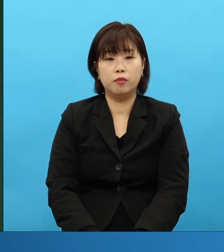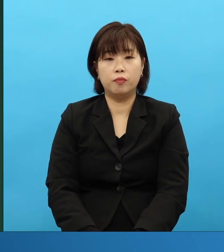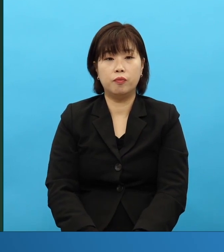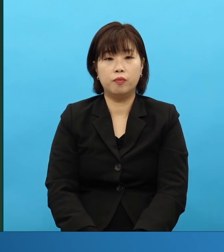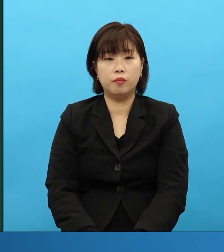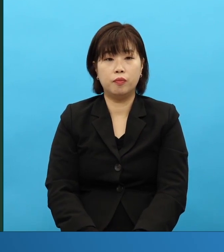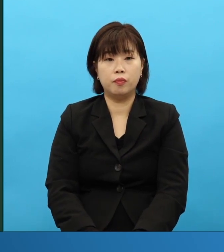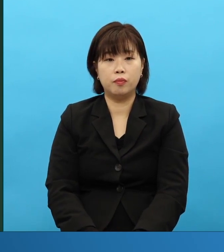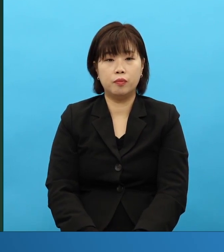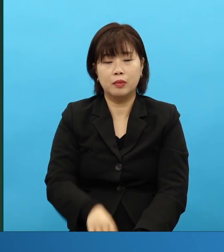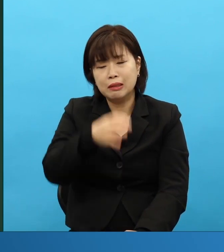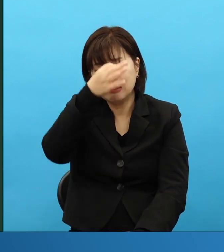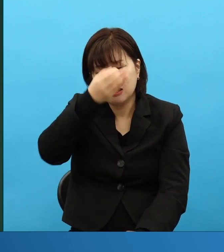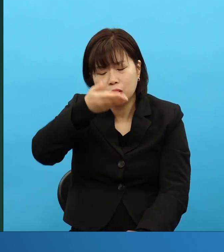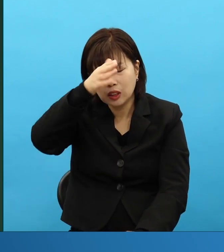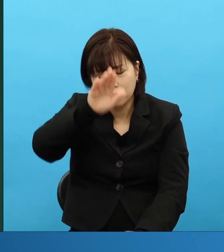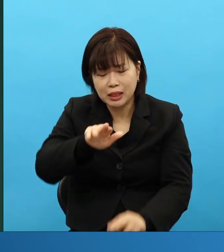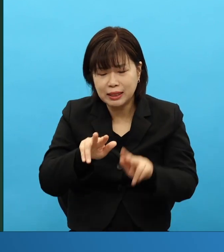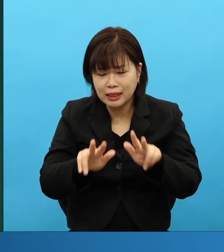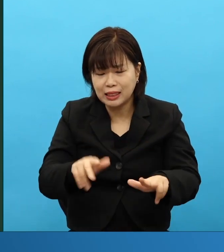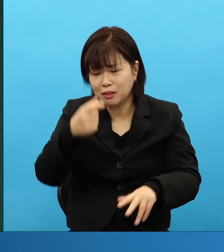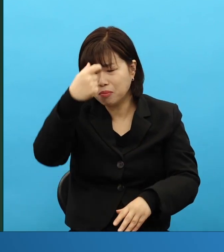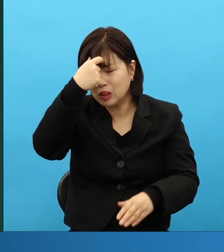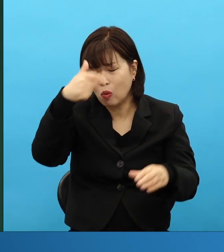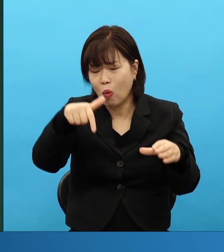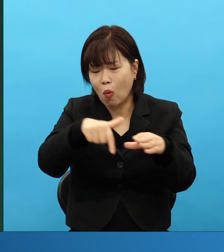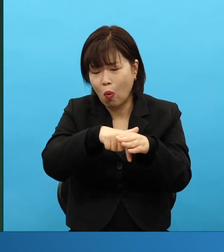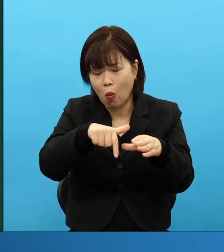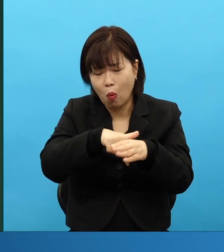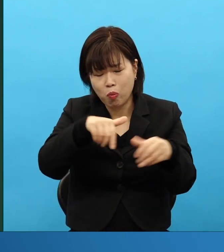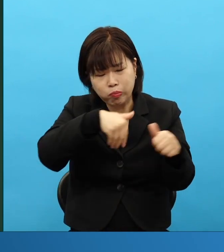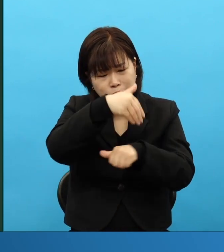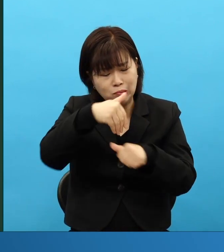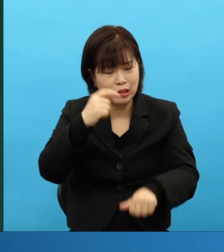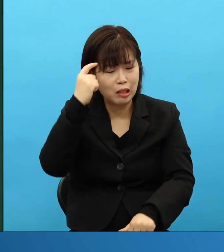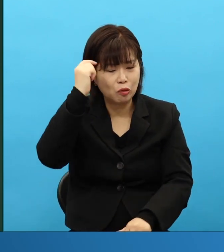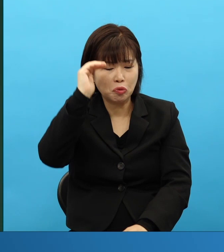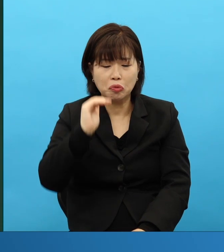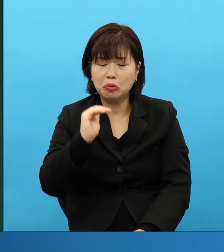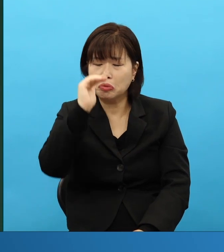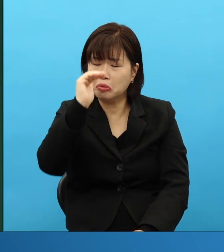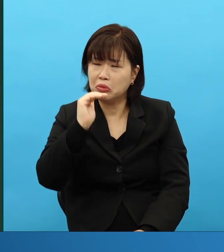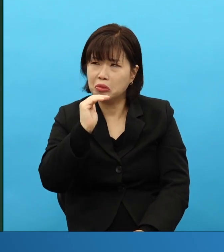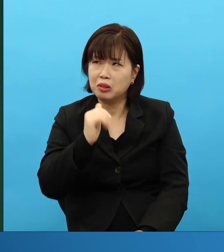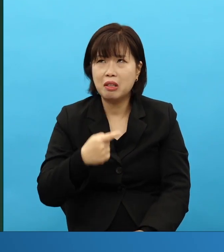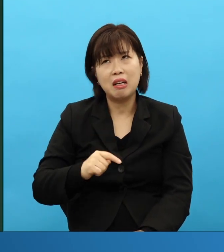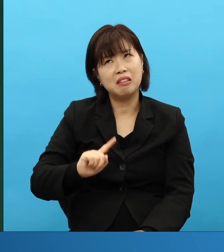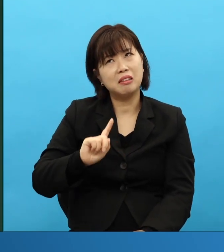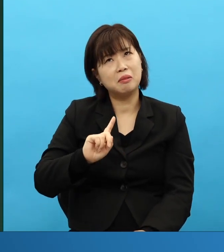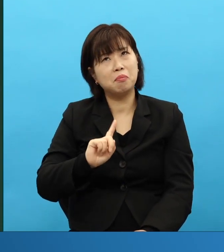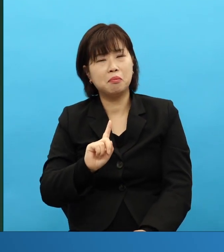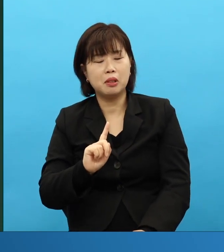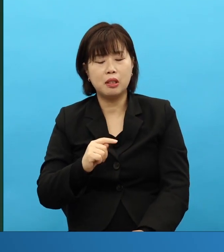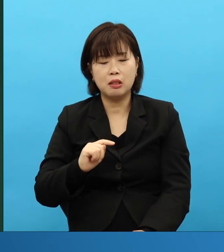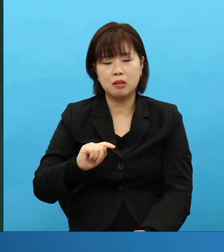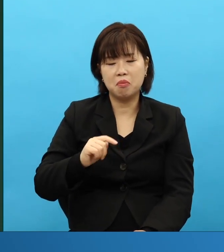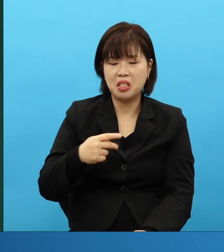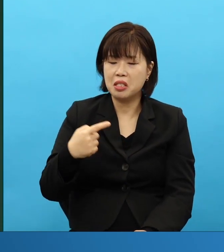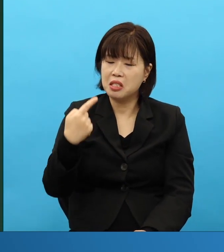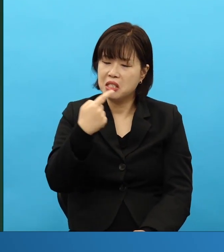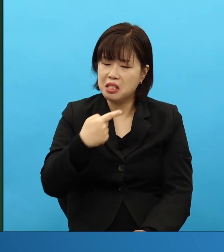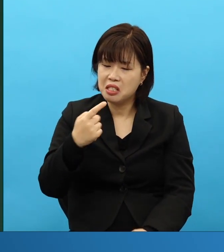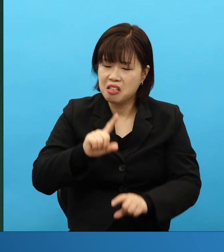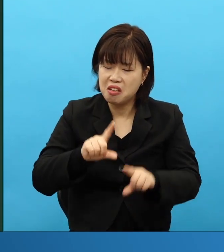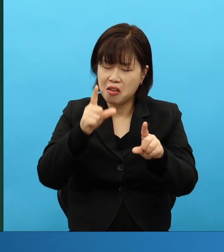한 2세기 뒤떨어지는 거예요. And so Judaism, as well as all the churches, we're not just lagging behind a century, we're lagging behind 2 centuries. 그런데 이제 오히려 귀신